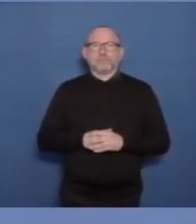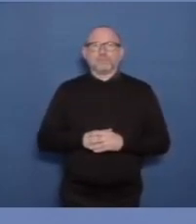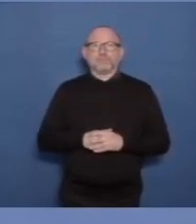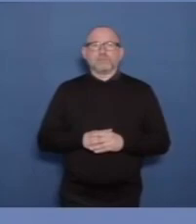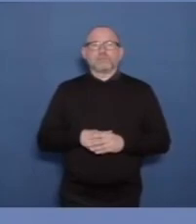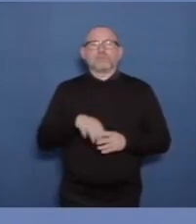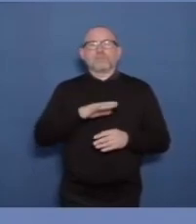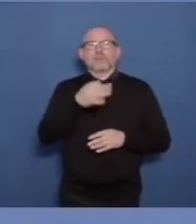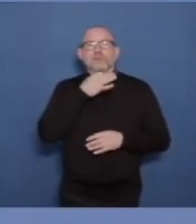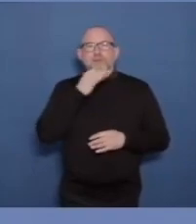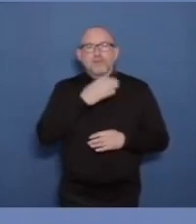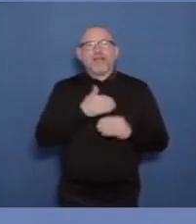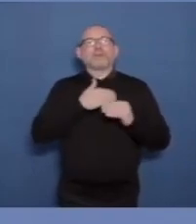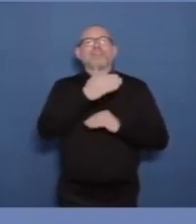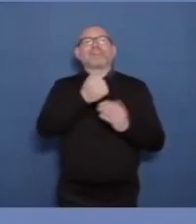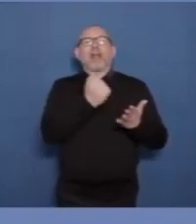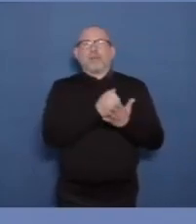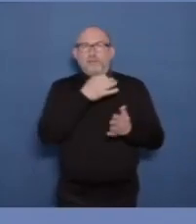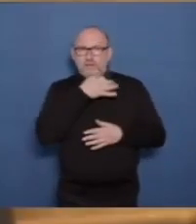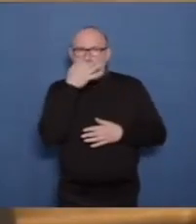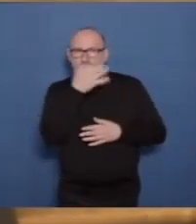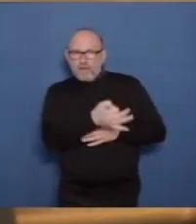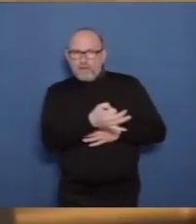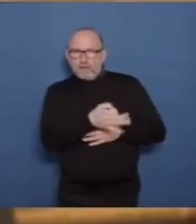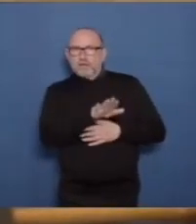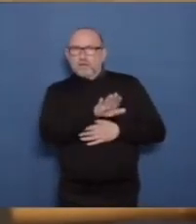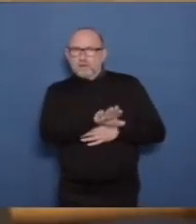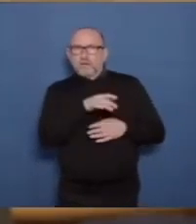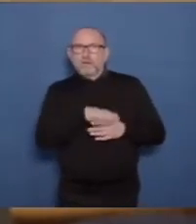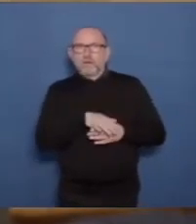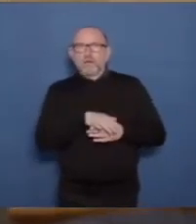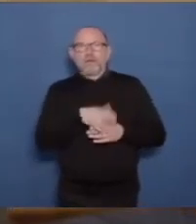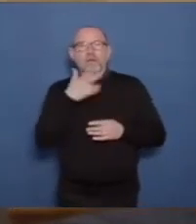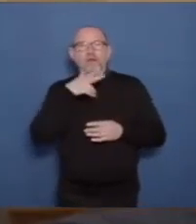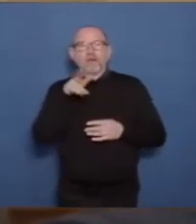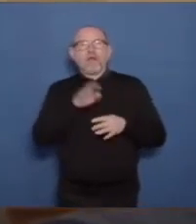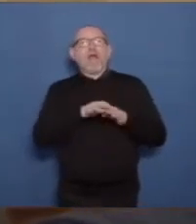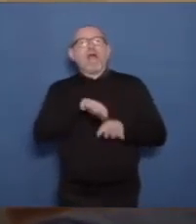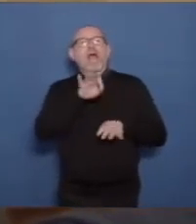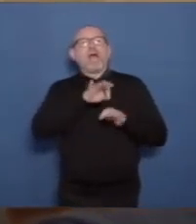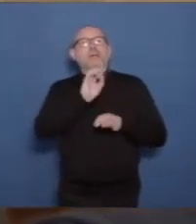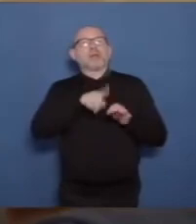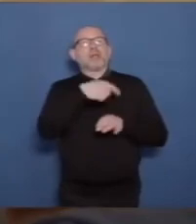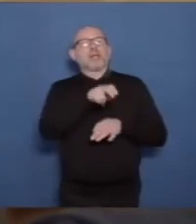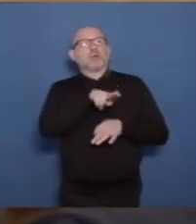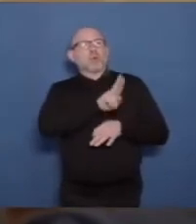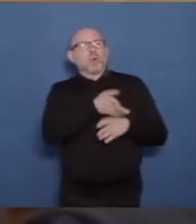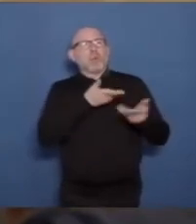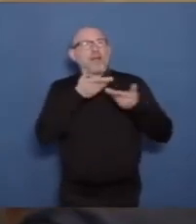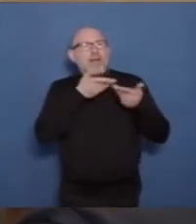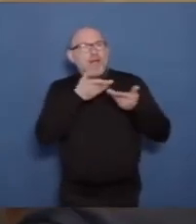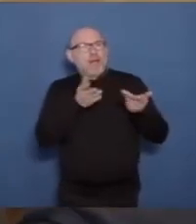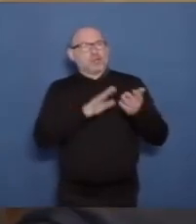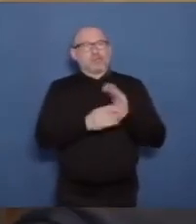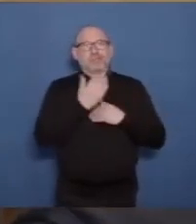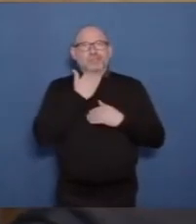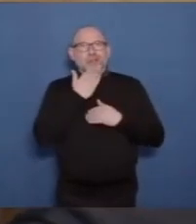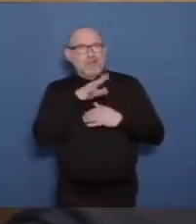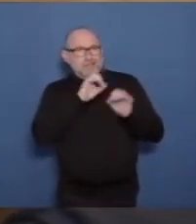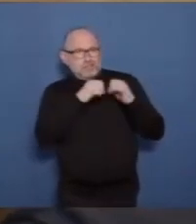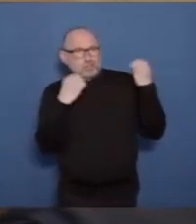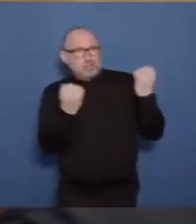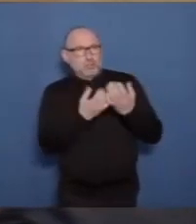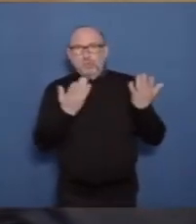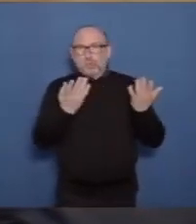Ja, vielen Dank. Ich habe eine Frage ans Auswärtige Amt. Was erwartet denn Außenminister Maas von den morgigen EU-Beratungen zur Lage in Israel? Sieht er da eine